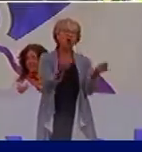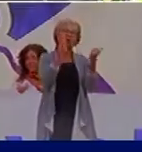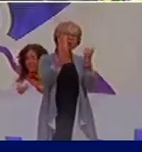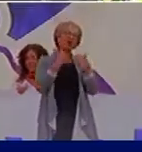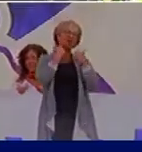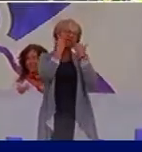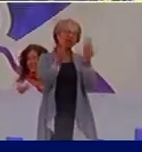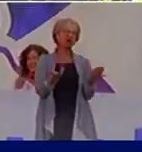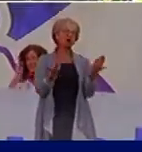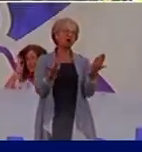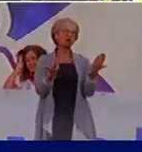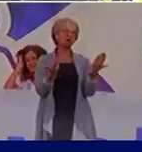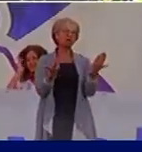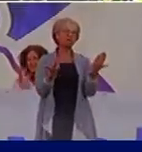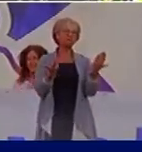È una vergogna!